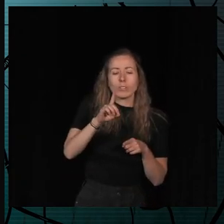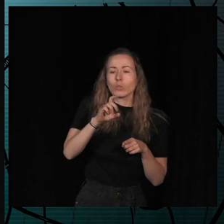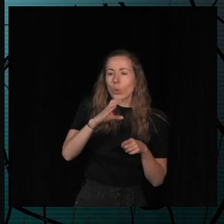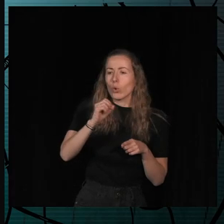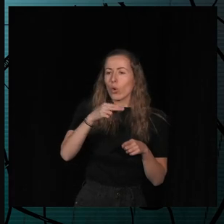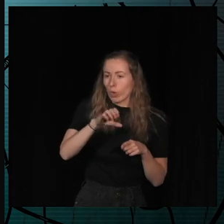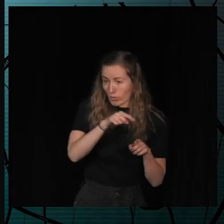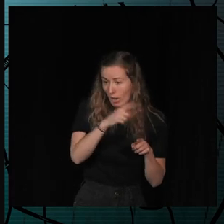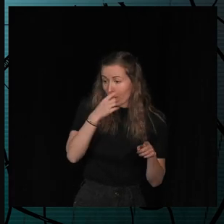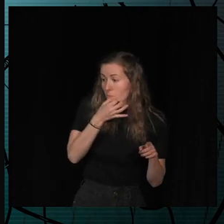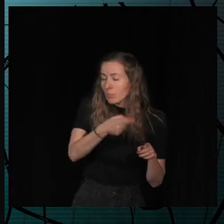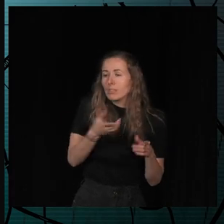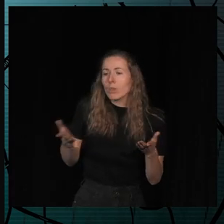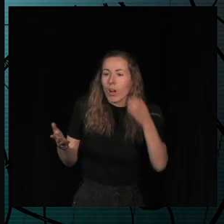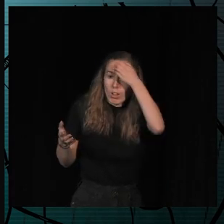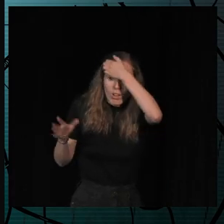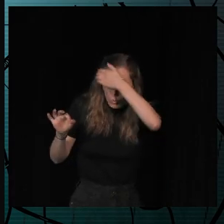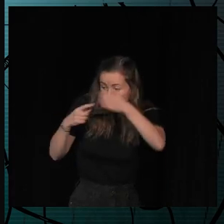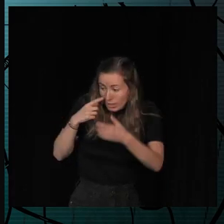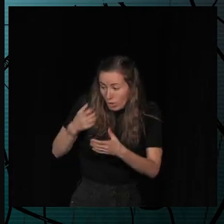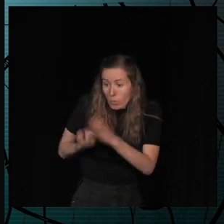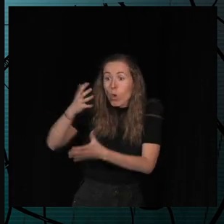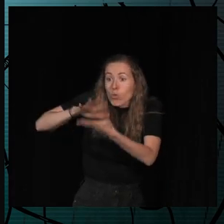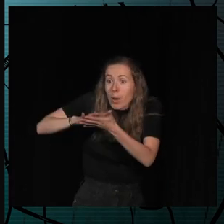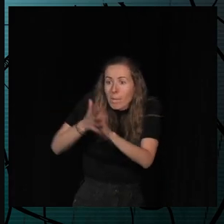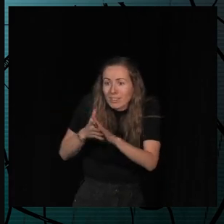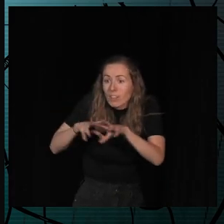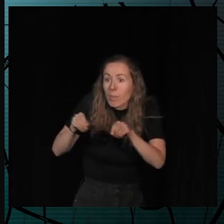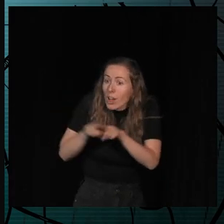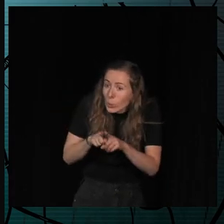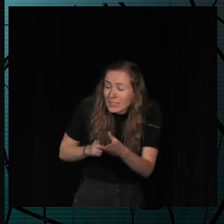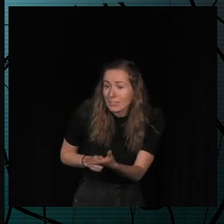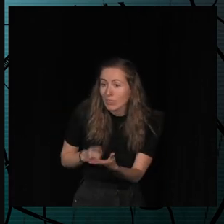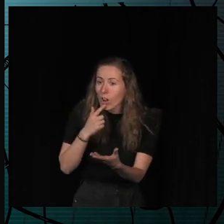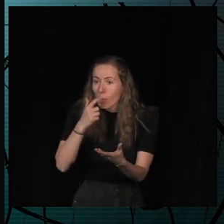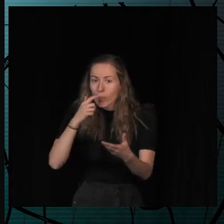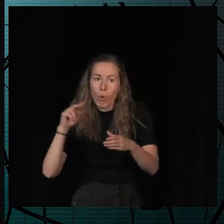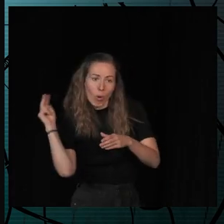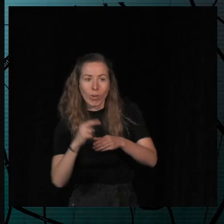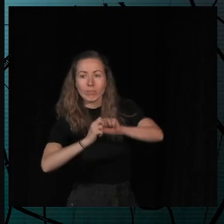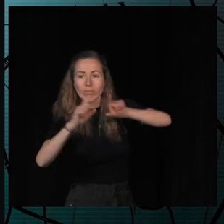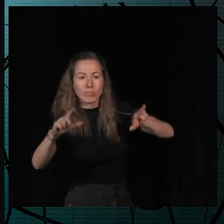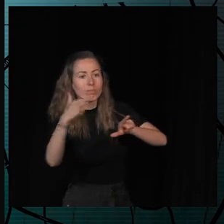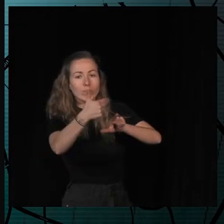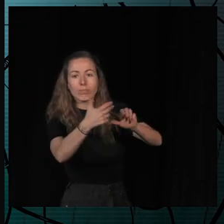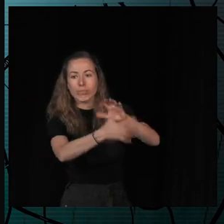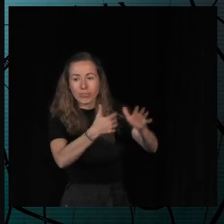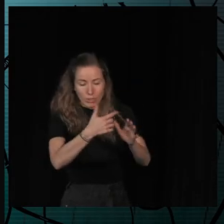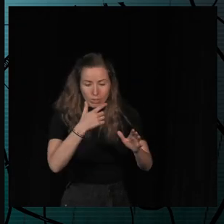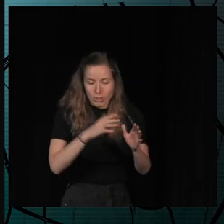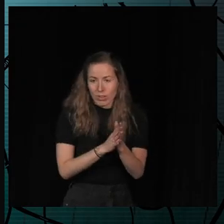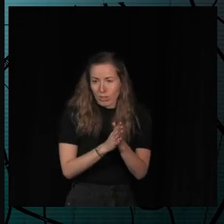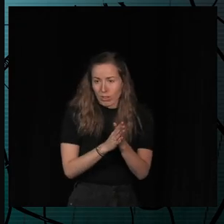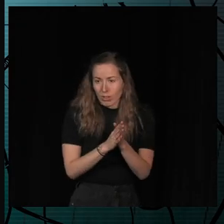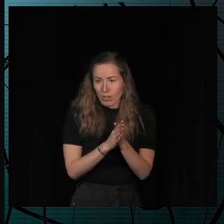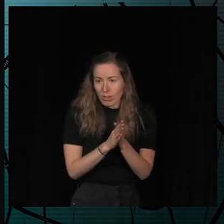retrouver ensemble de se poser devant un écran en commun de manger une pizza alors c'est bon bah c'est de la sédentarité c'est de la malbouffe c'est peut-être sur ça